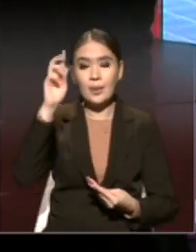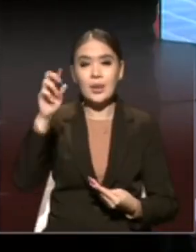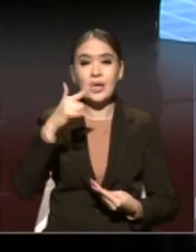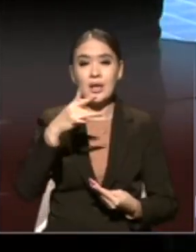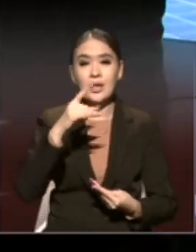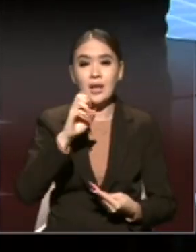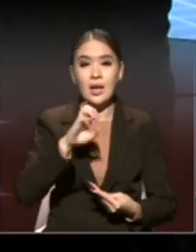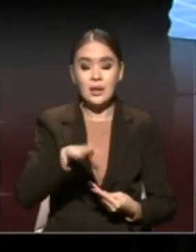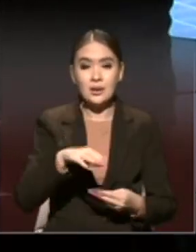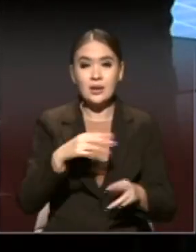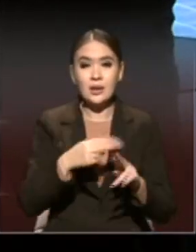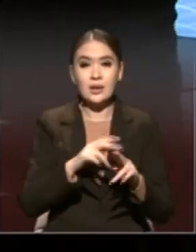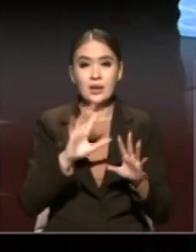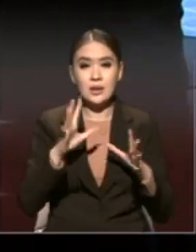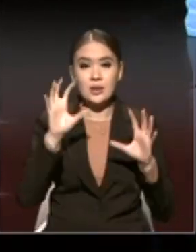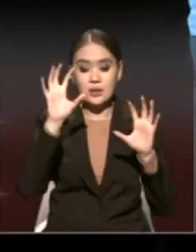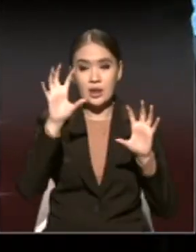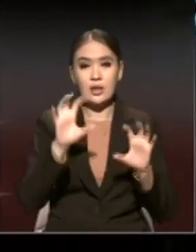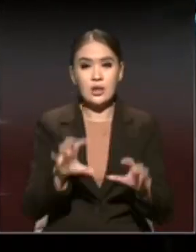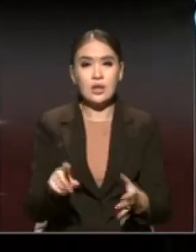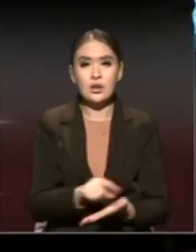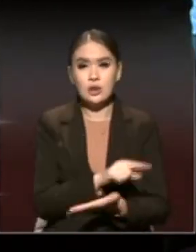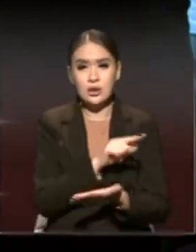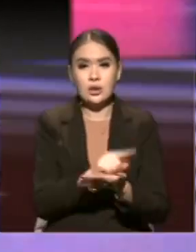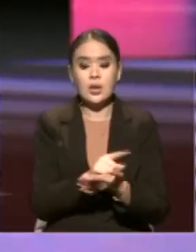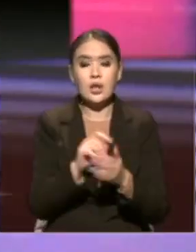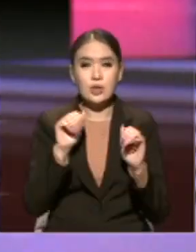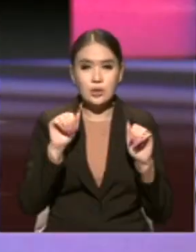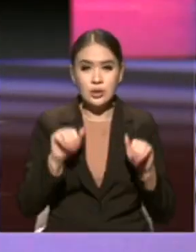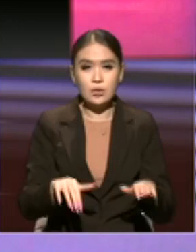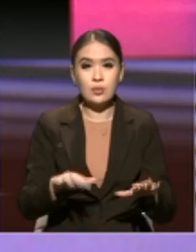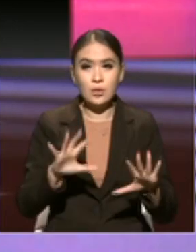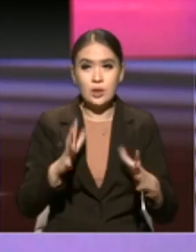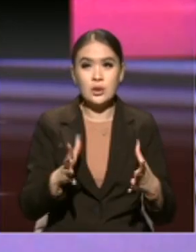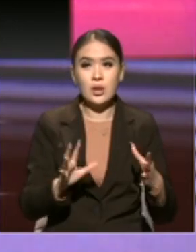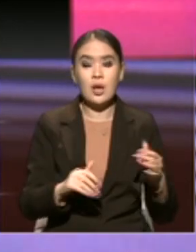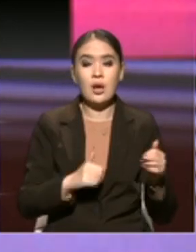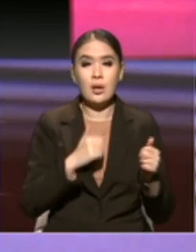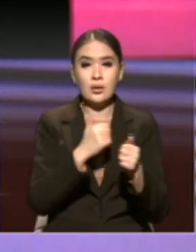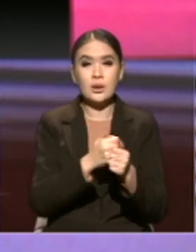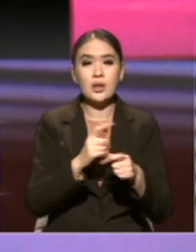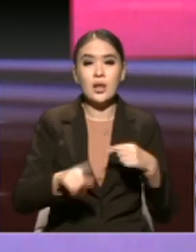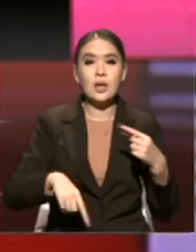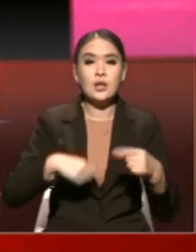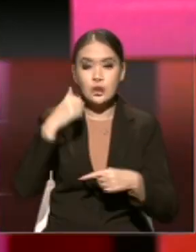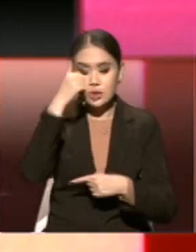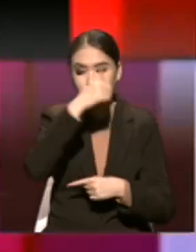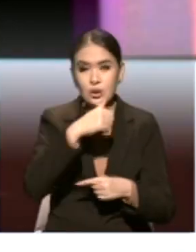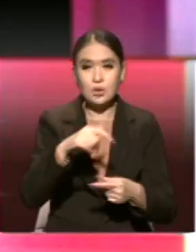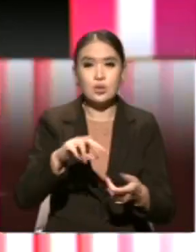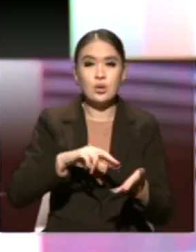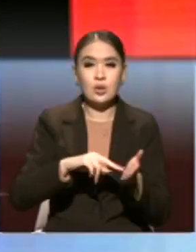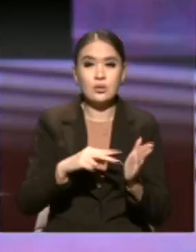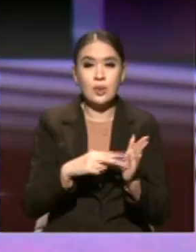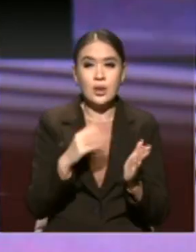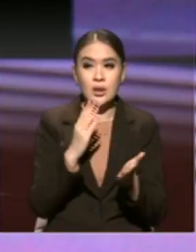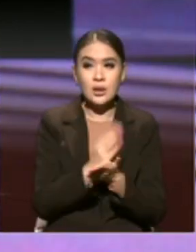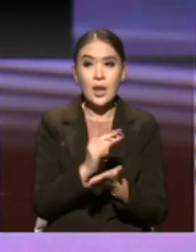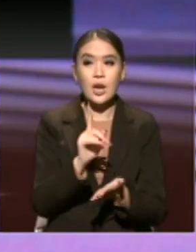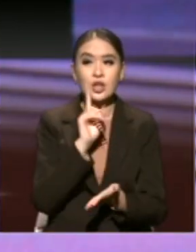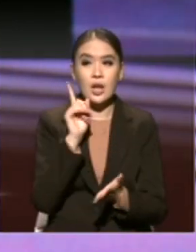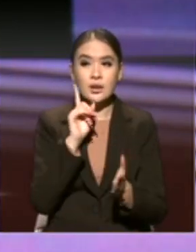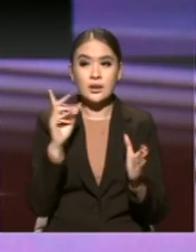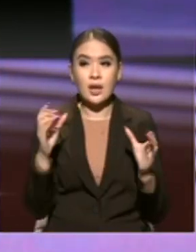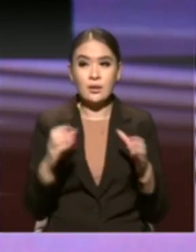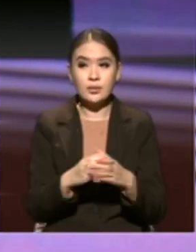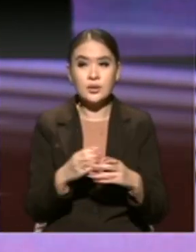ертең заңдастырып біз тиісті түрде шешімін шығаратын болсақ, келесі жыл деп жоспарлап отырмыз негізі. Ол кезекте жастарымызға